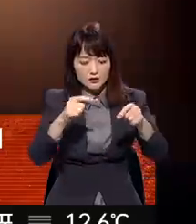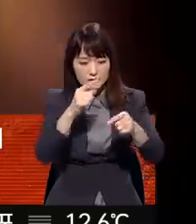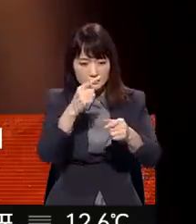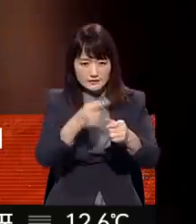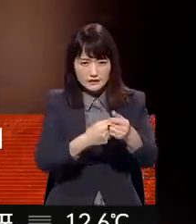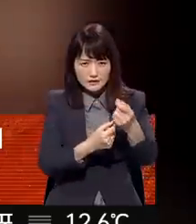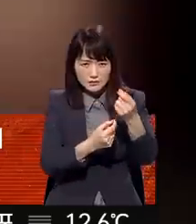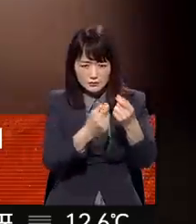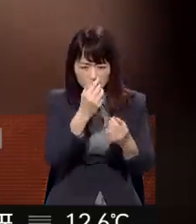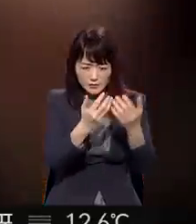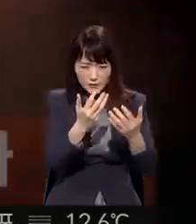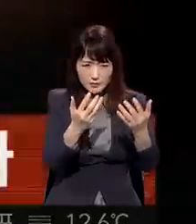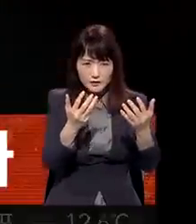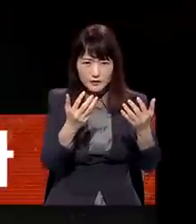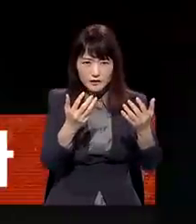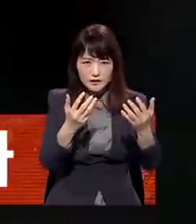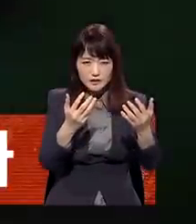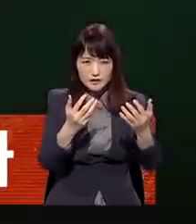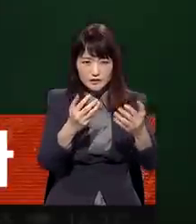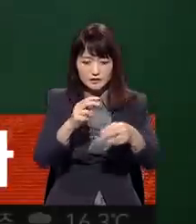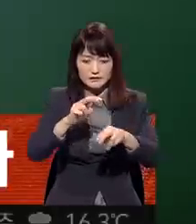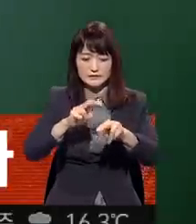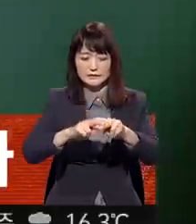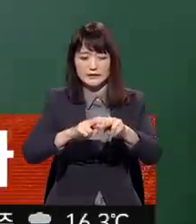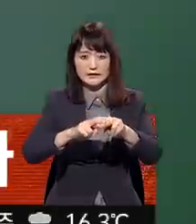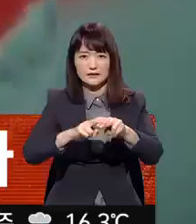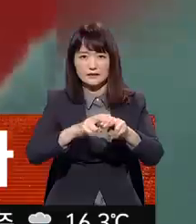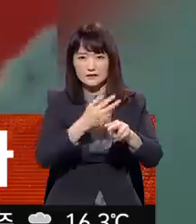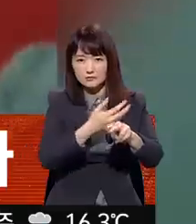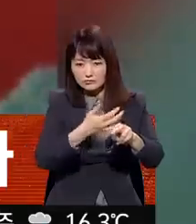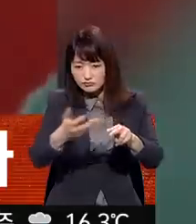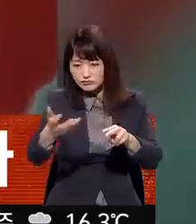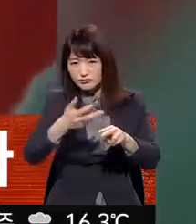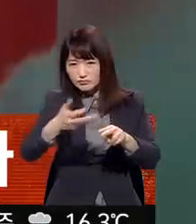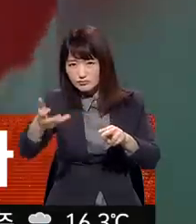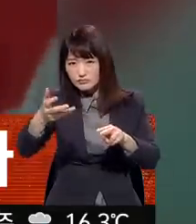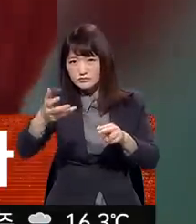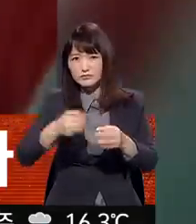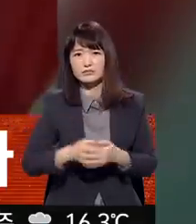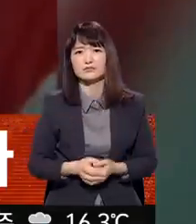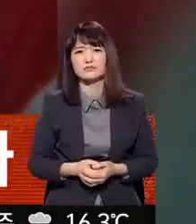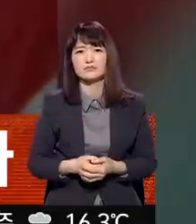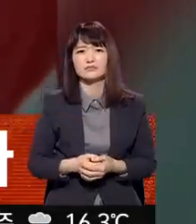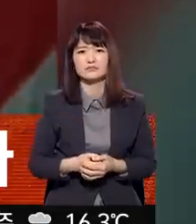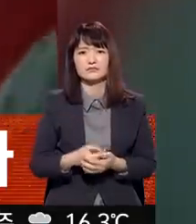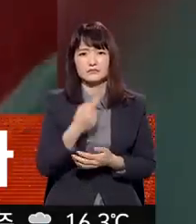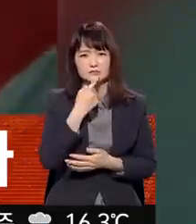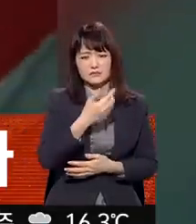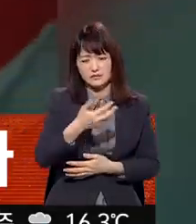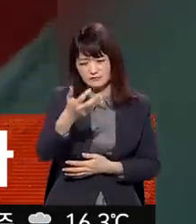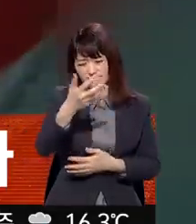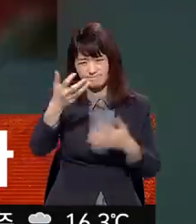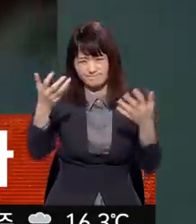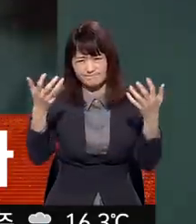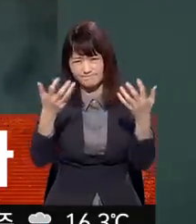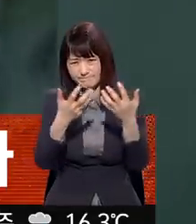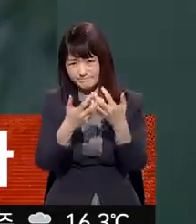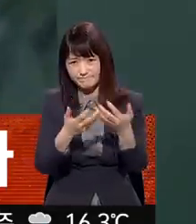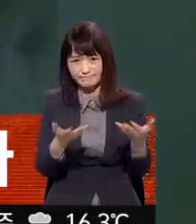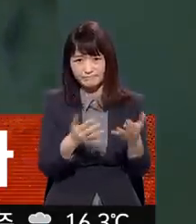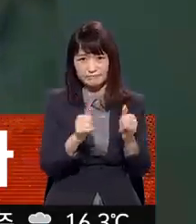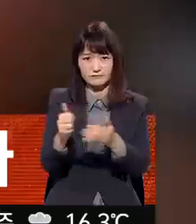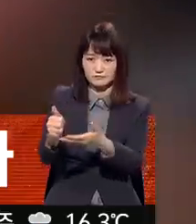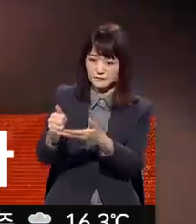불이 났고요. 기내 카펫에 불이 붙어서 번지기 시작한 거였습니다. 기내는 순식간에 자욱한 연기로 가득 찼습니다.